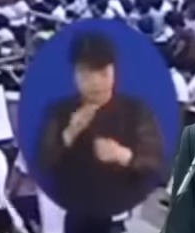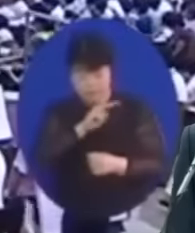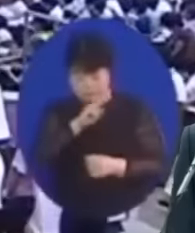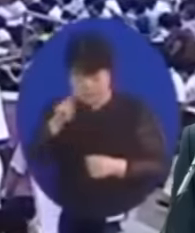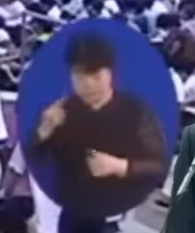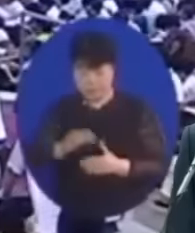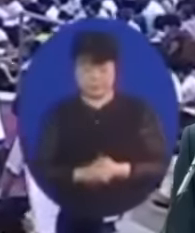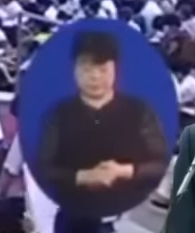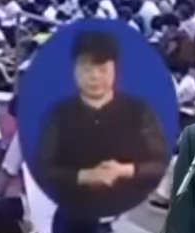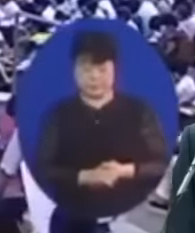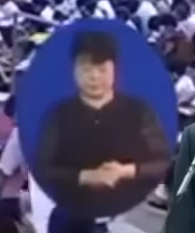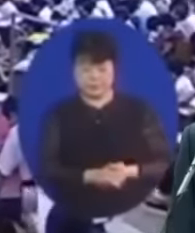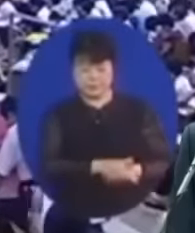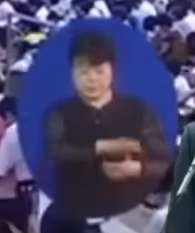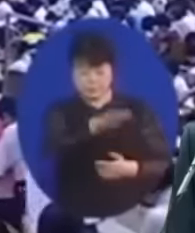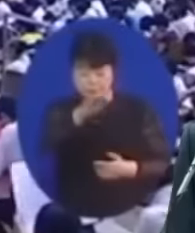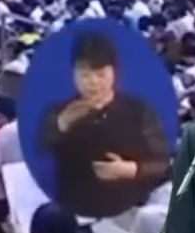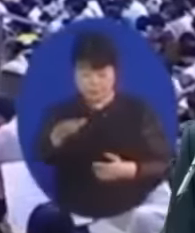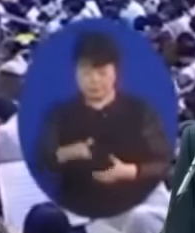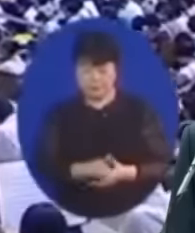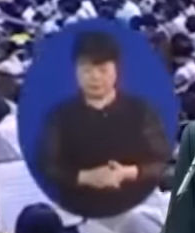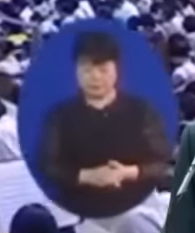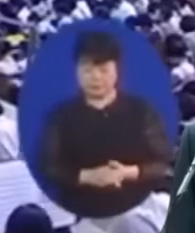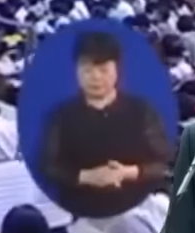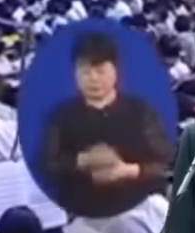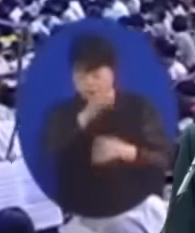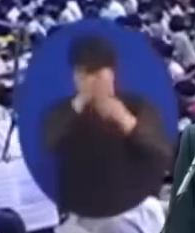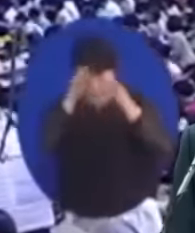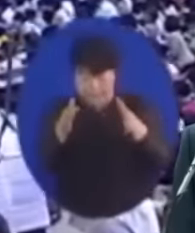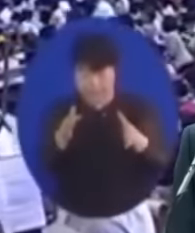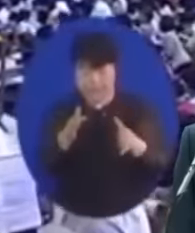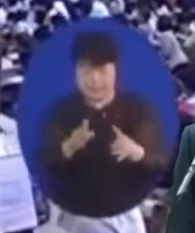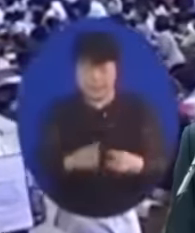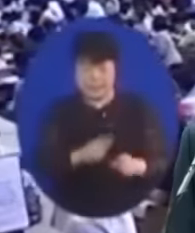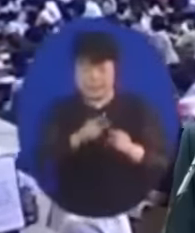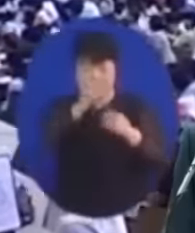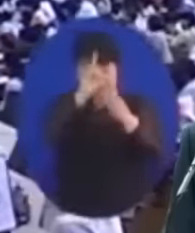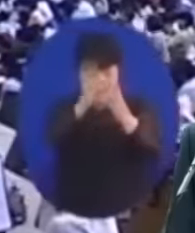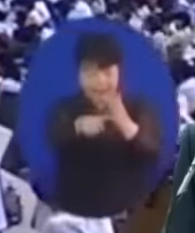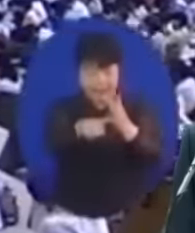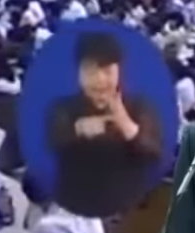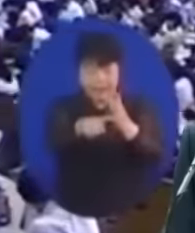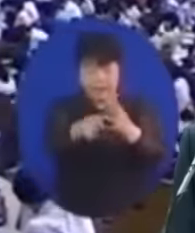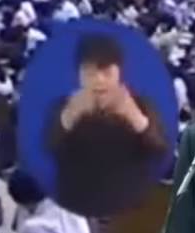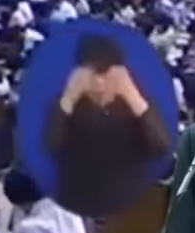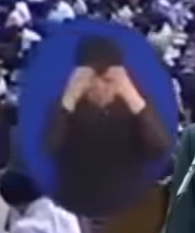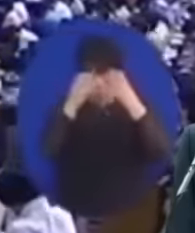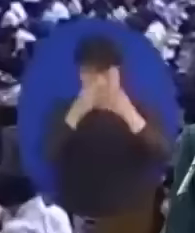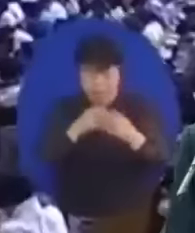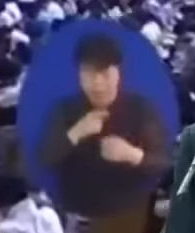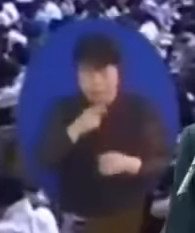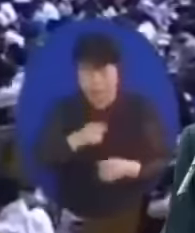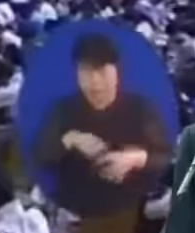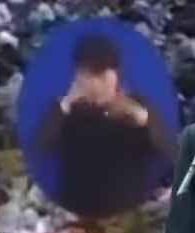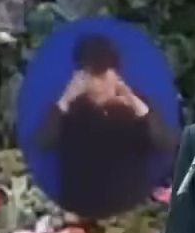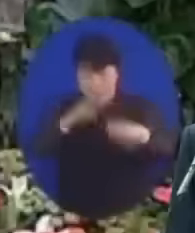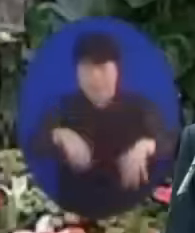많으신 우리 아버지 하나님, 이 평생 사는 동안 고난의 비바람을